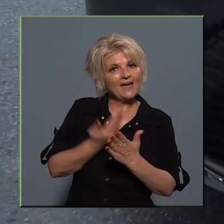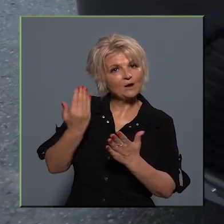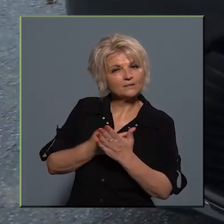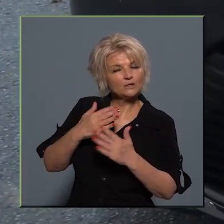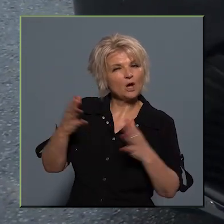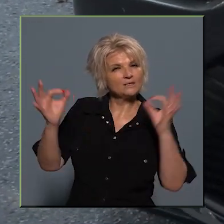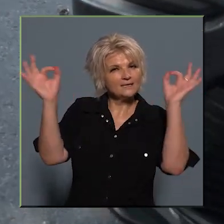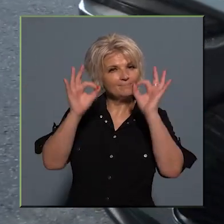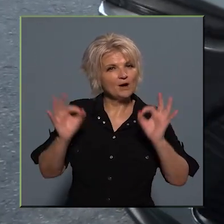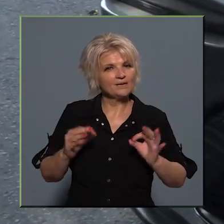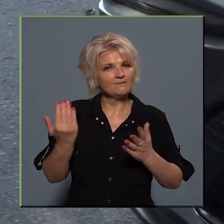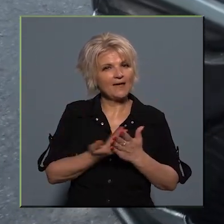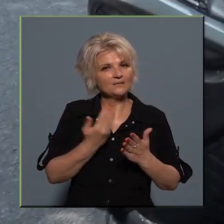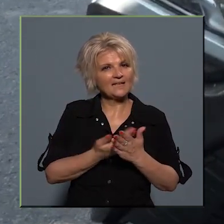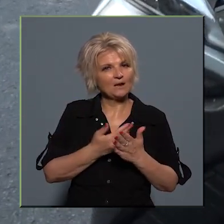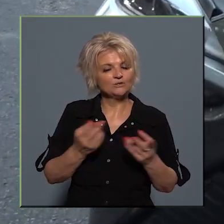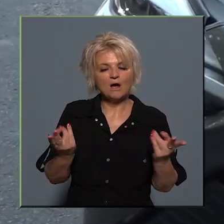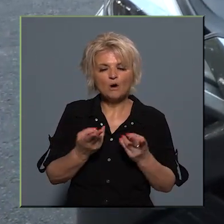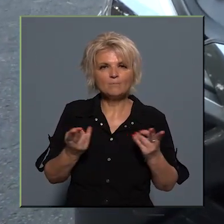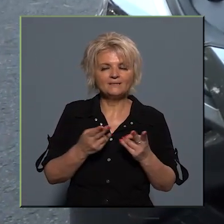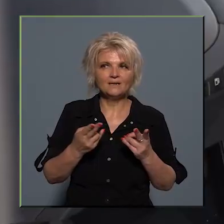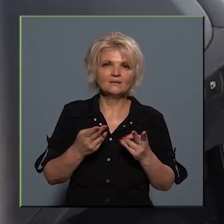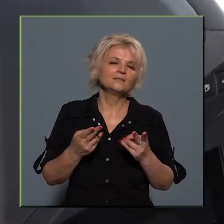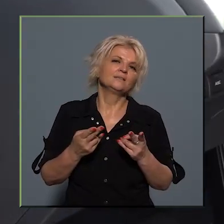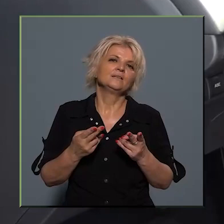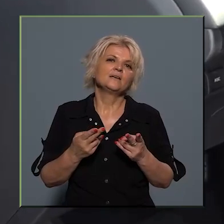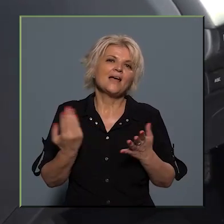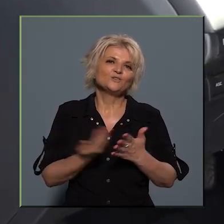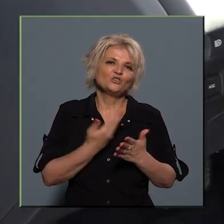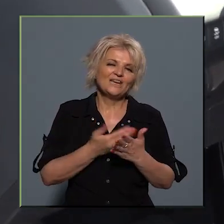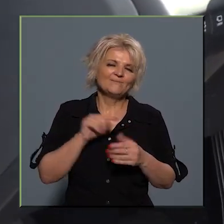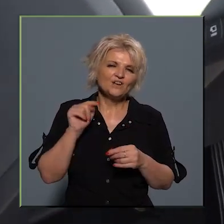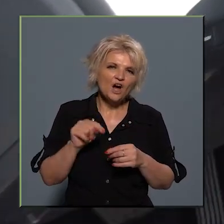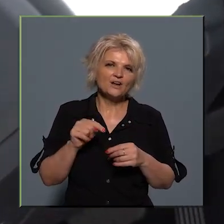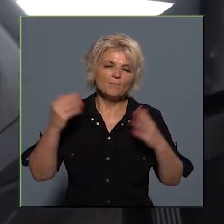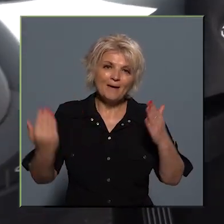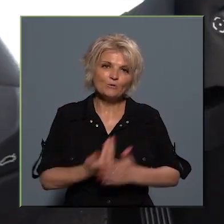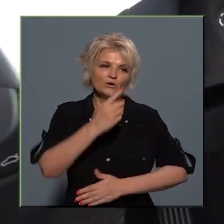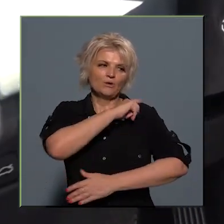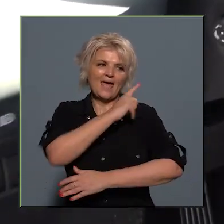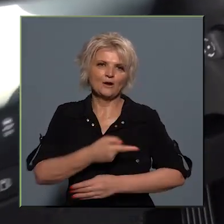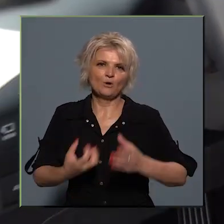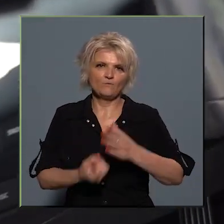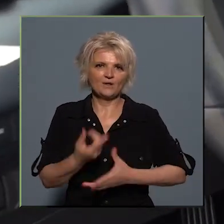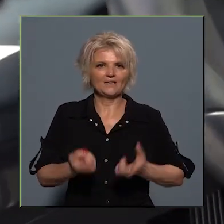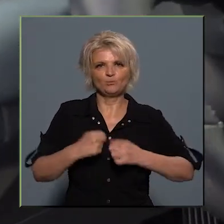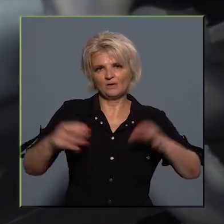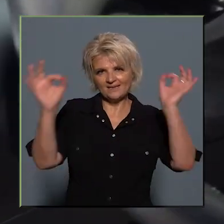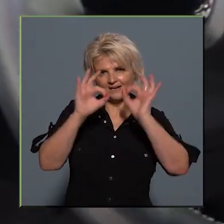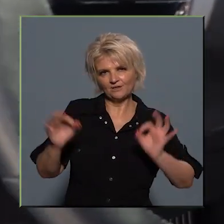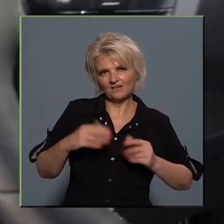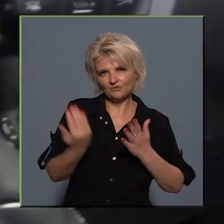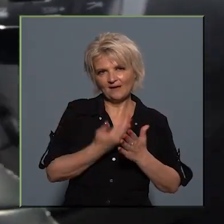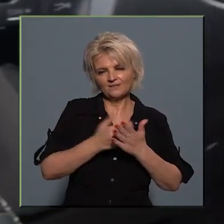nagy ipari felhasználásokat, ahol pedig nagy mértékben szükség van arra, hogy megújuló erőforrásból gyártásból gyártsanak és